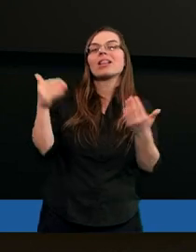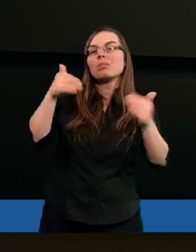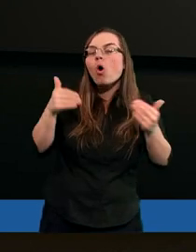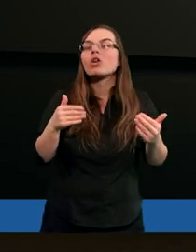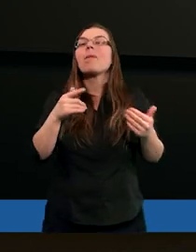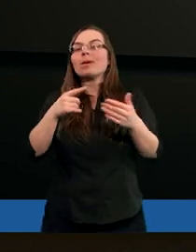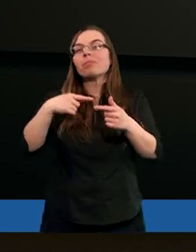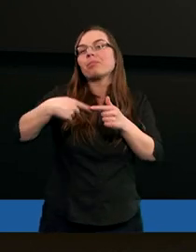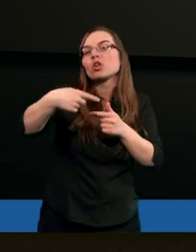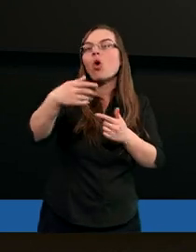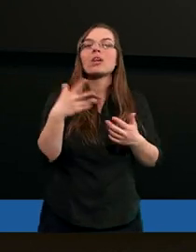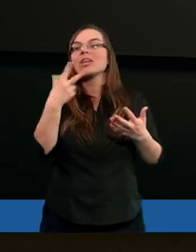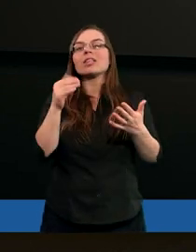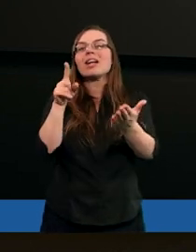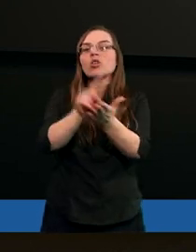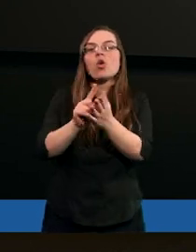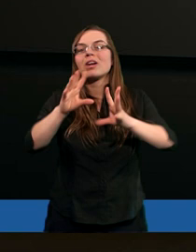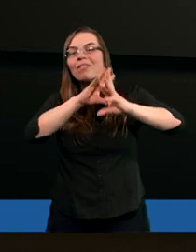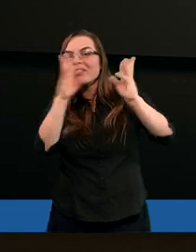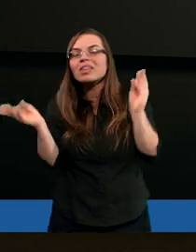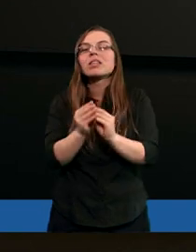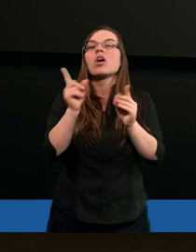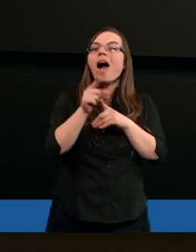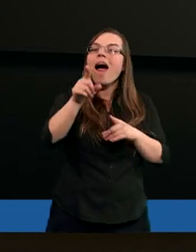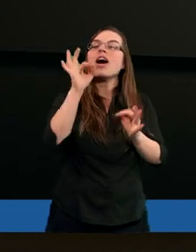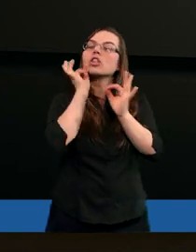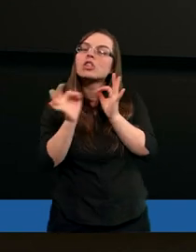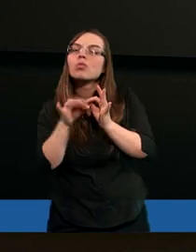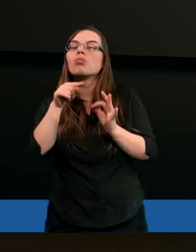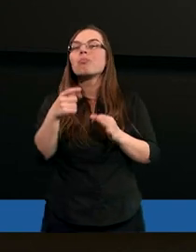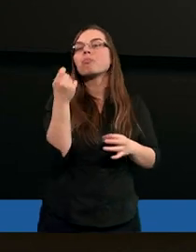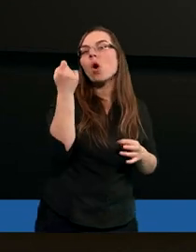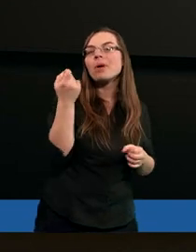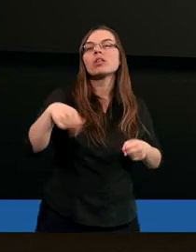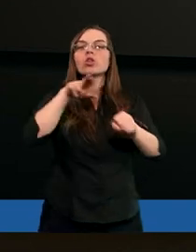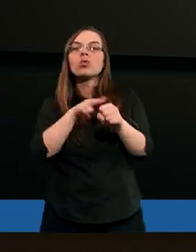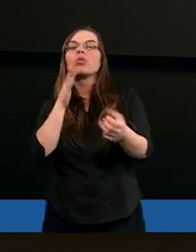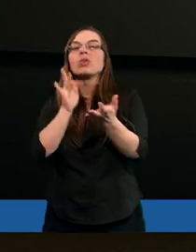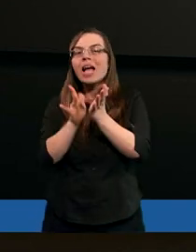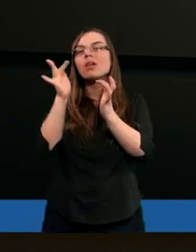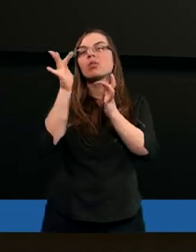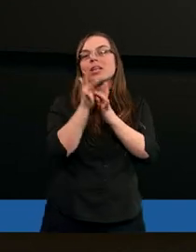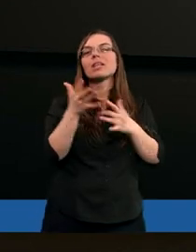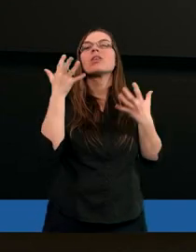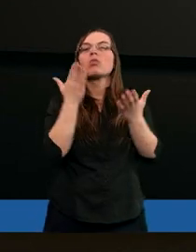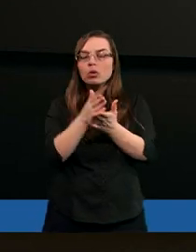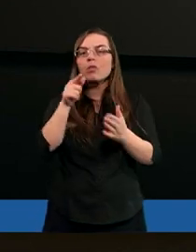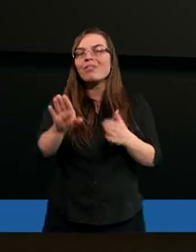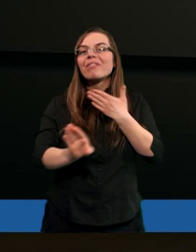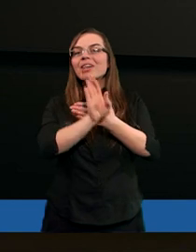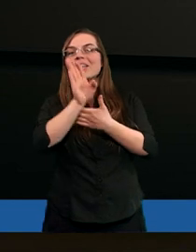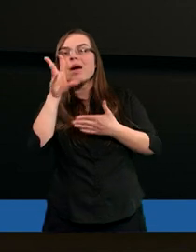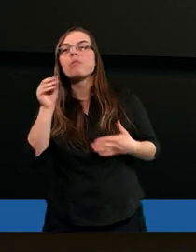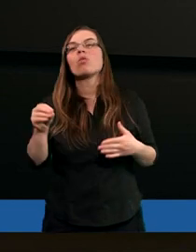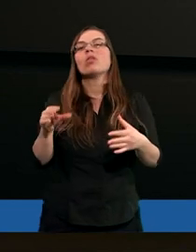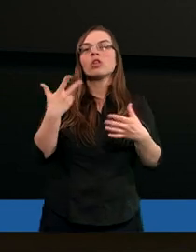przytoczyć, bo już nie zdążymy wszystkiego, ale szczególnie te momenty, w którym Jezus Chrystus występuje